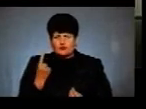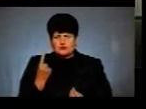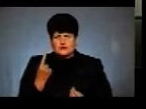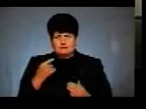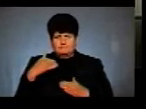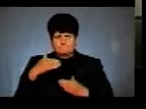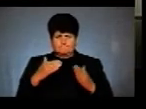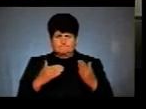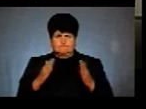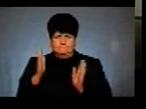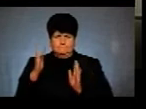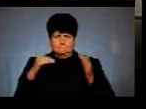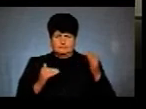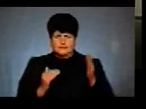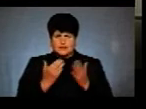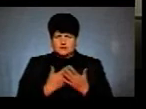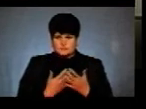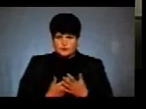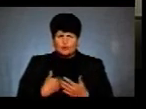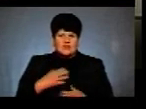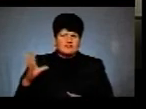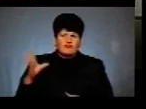шаблонку. От в нас всі ректори